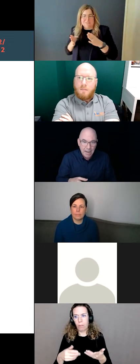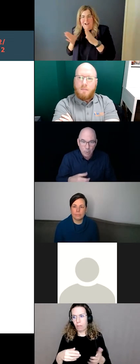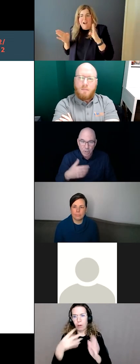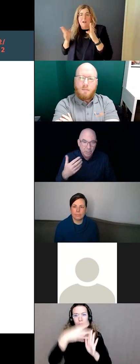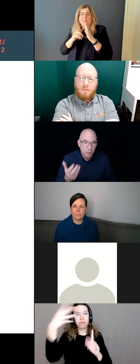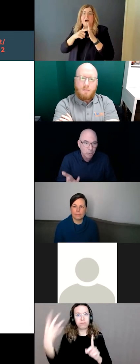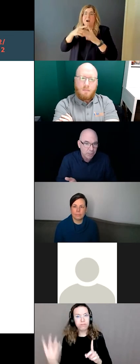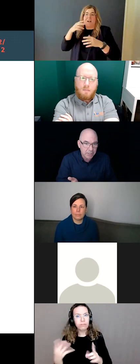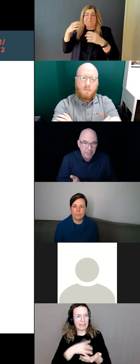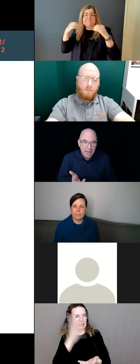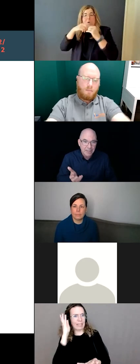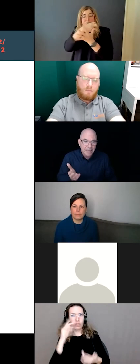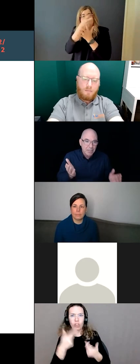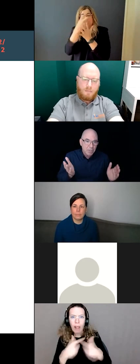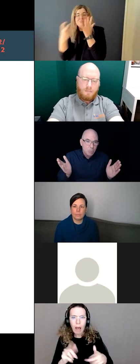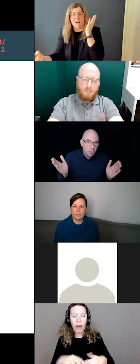riche. Il y a des gens qui sont brillants.